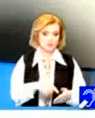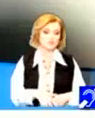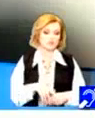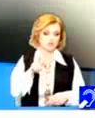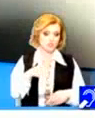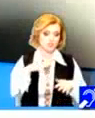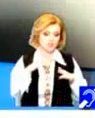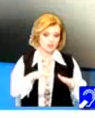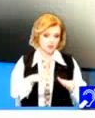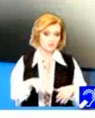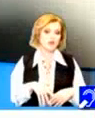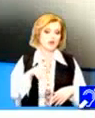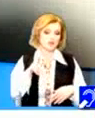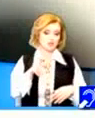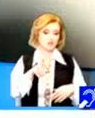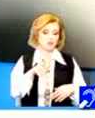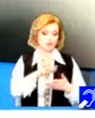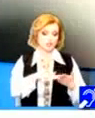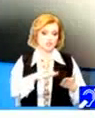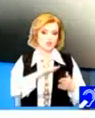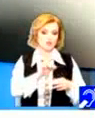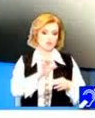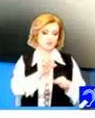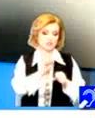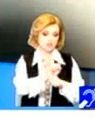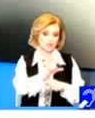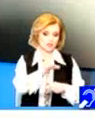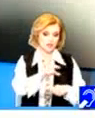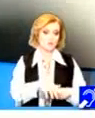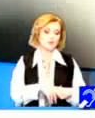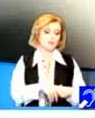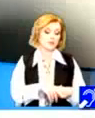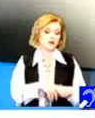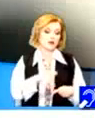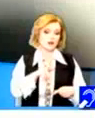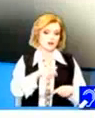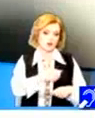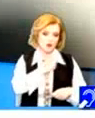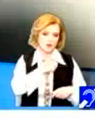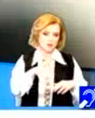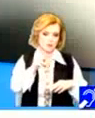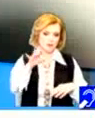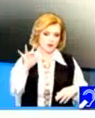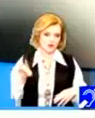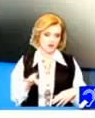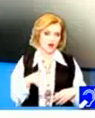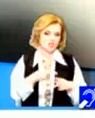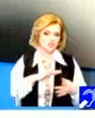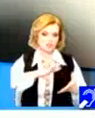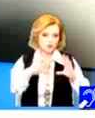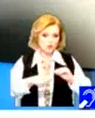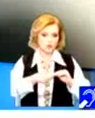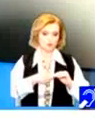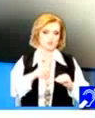stânga Nistrului. Sunt doar câteva dintre problemele constatate de Promolex privind respectarea drepturilor omului în regiunea transnistreană. Perioada